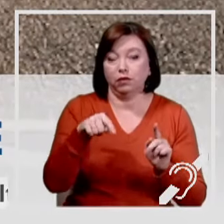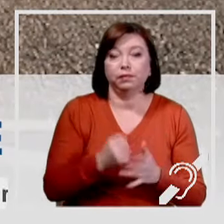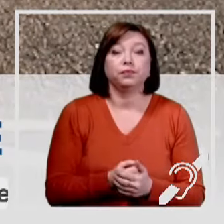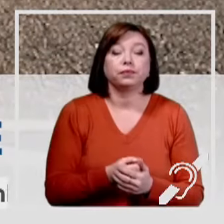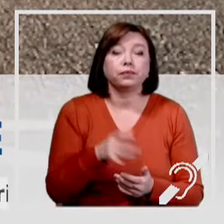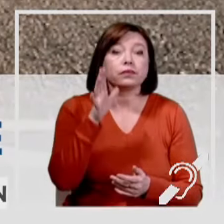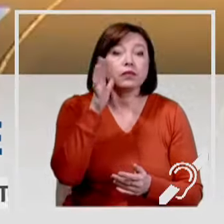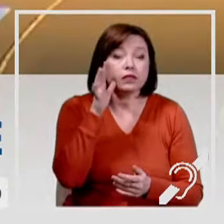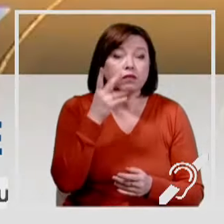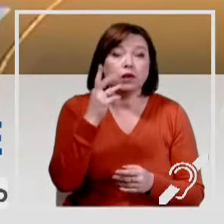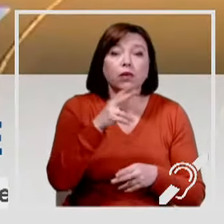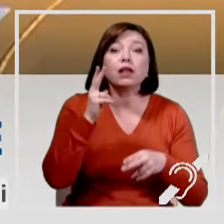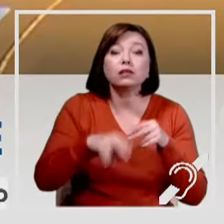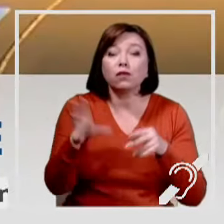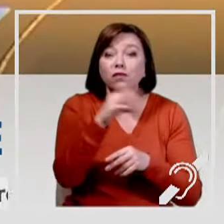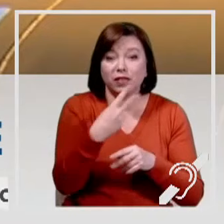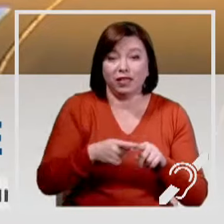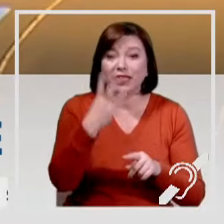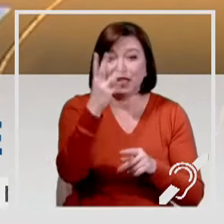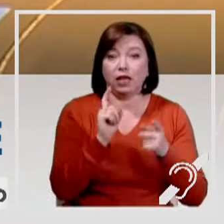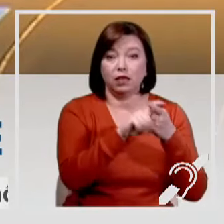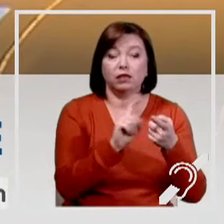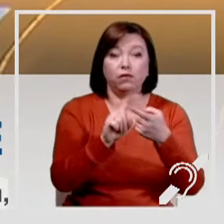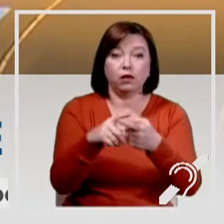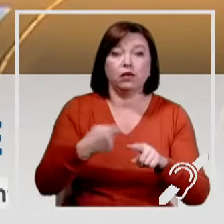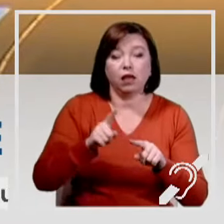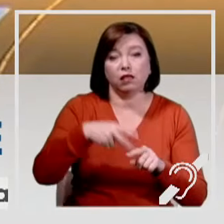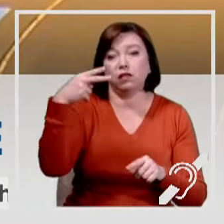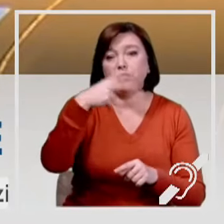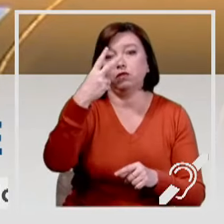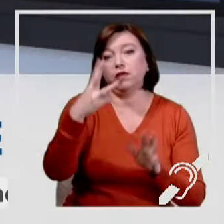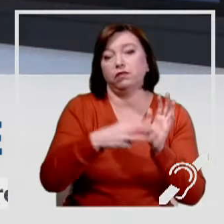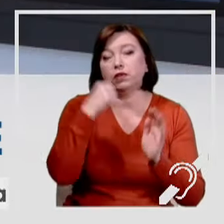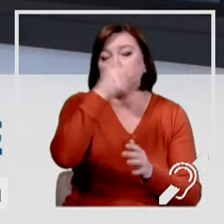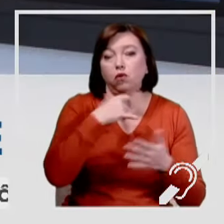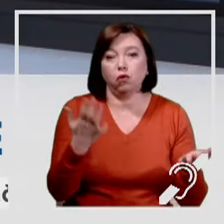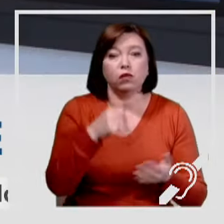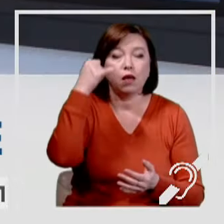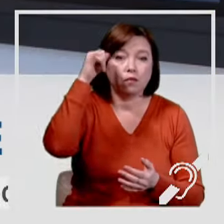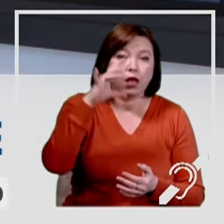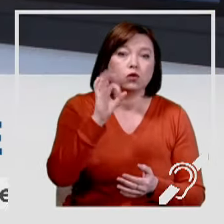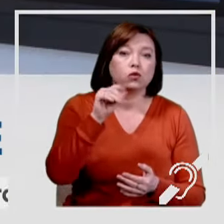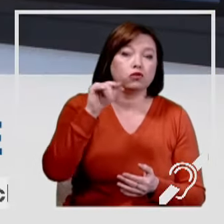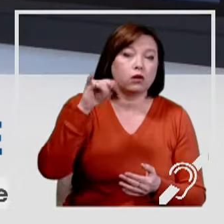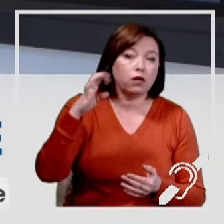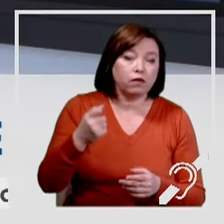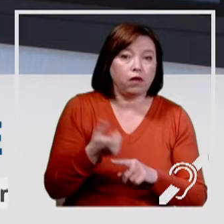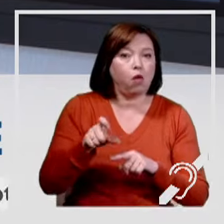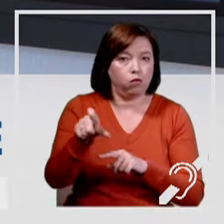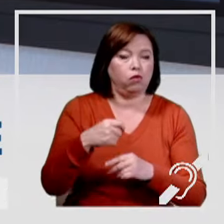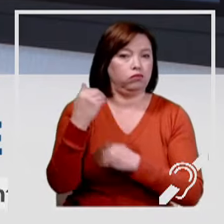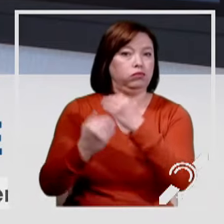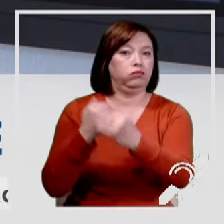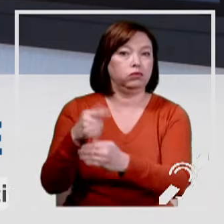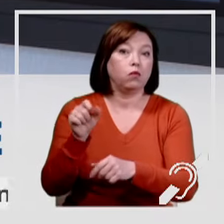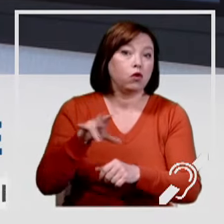de timp pentru finalizarea la toate trei interconexiuni este 2028 undeva. Bălți-Suceava este mai avansată, cred